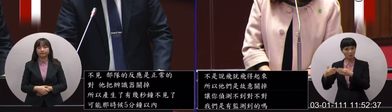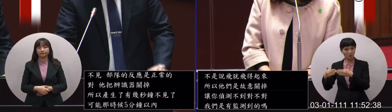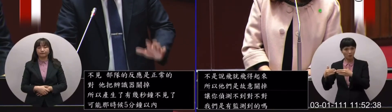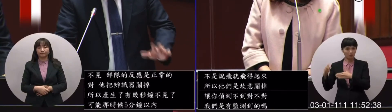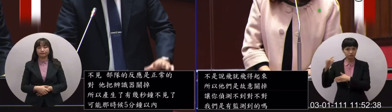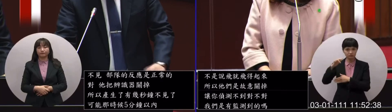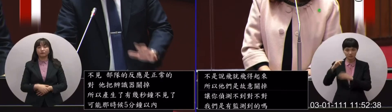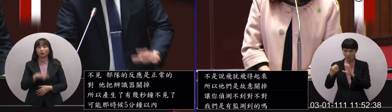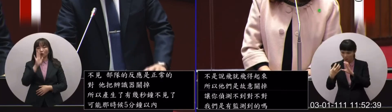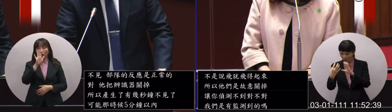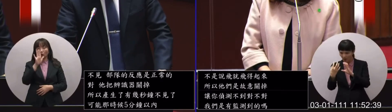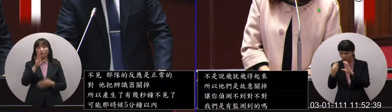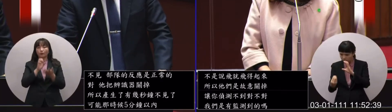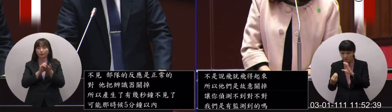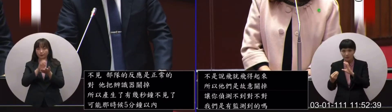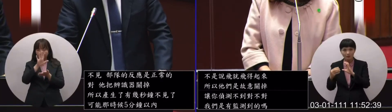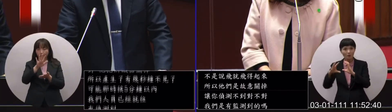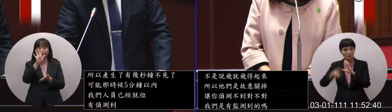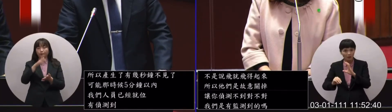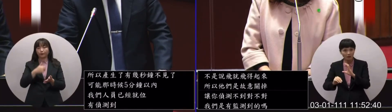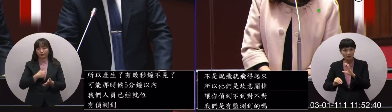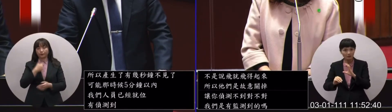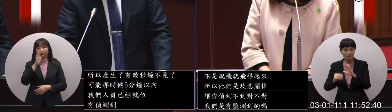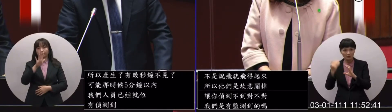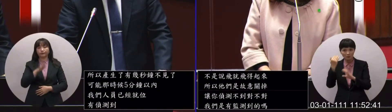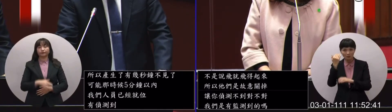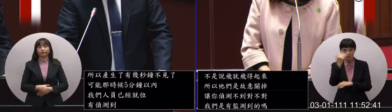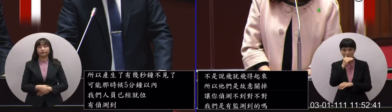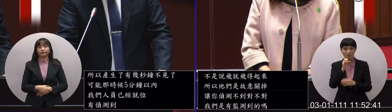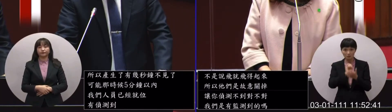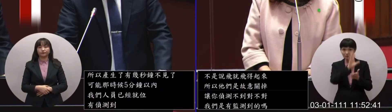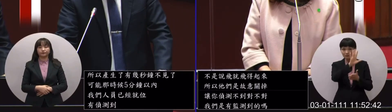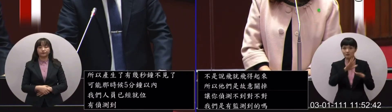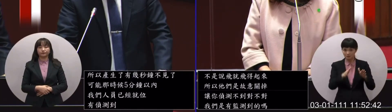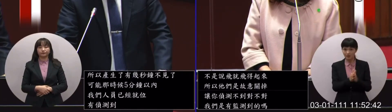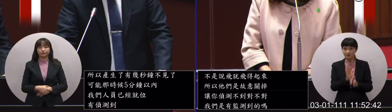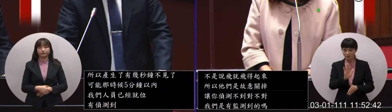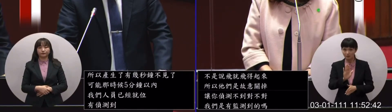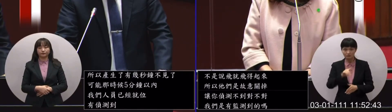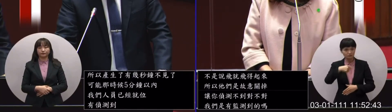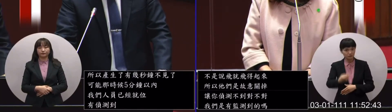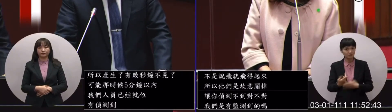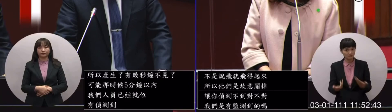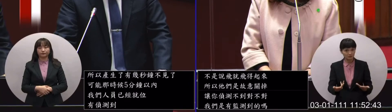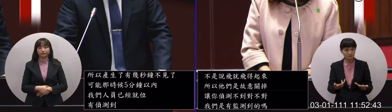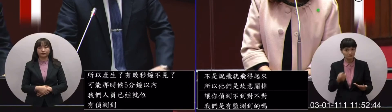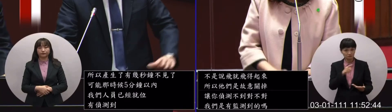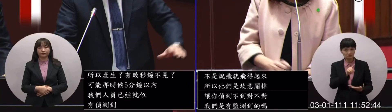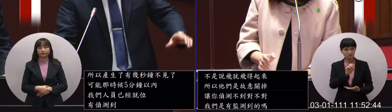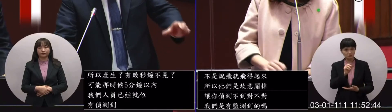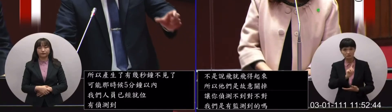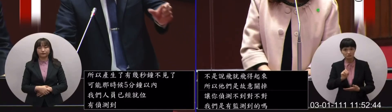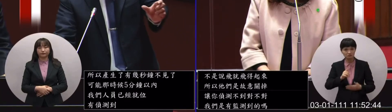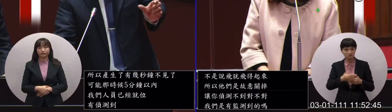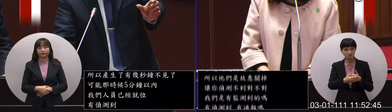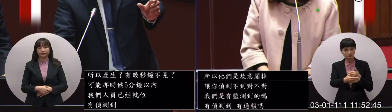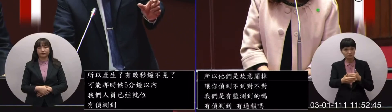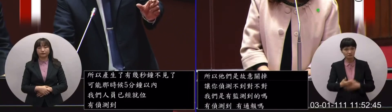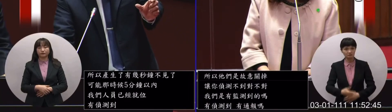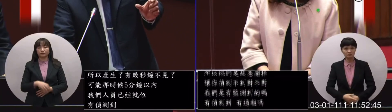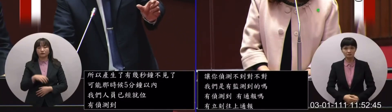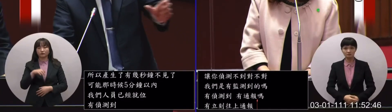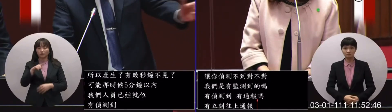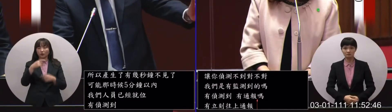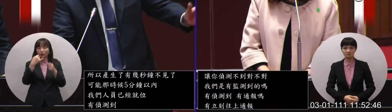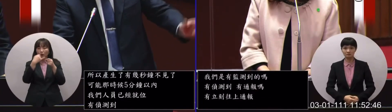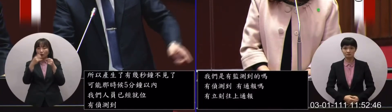失， 有 可能 有通告，这的确有通告。 有通报， 对。 那后续处理呢？你们有怎么样的机制去处理？这样未来他们都有再这样处理。 短暂它